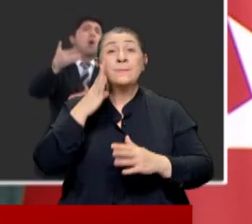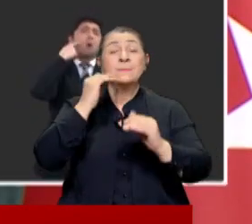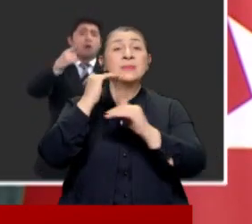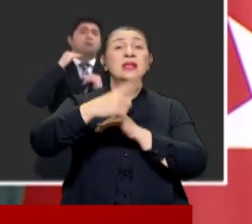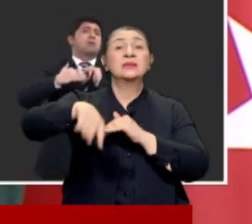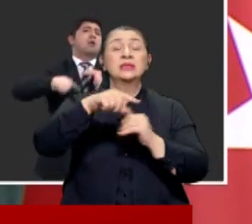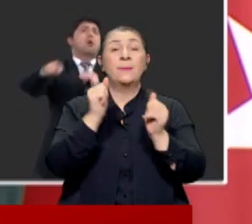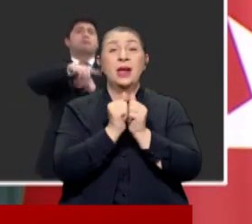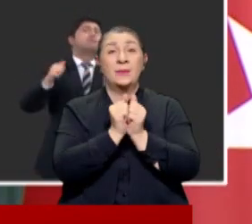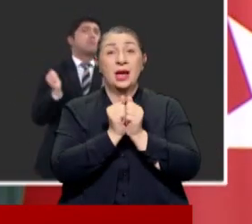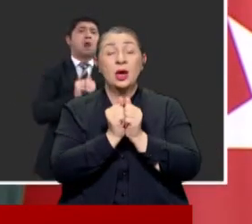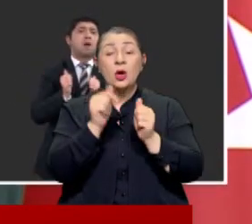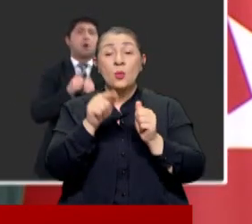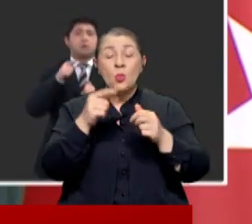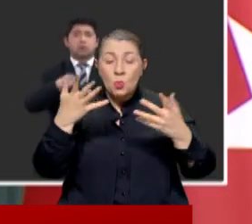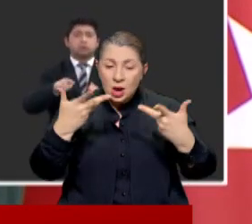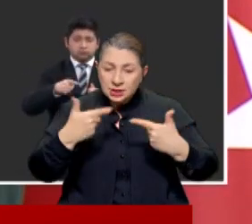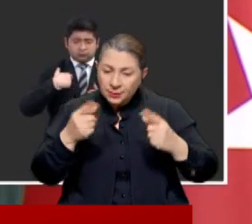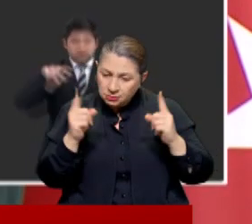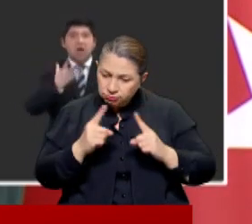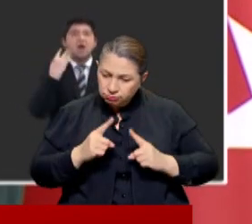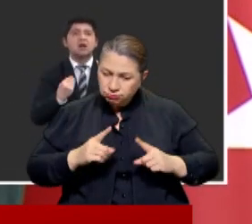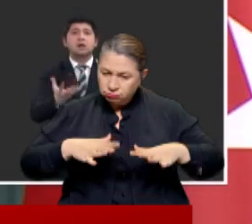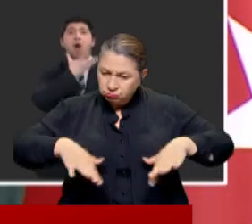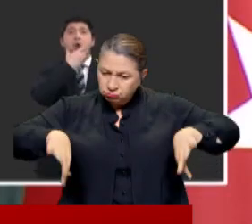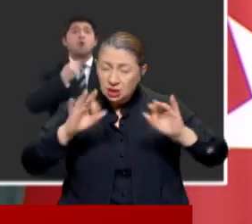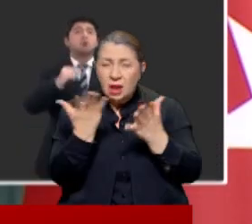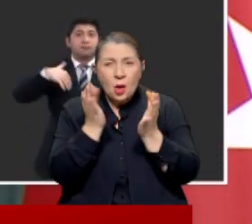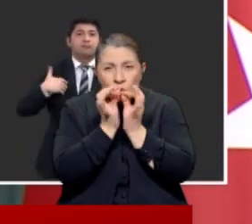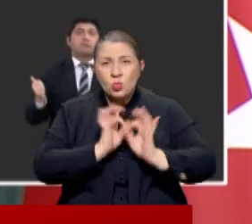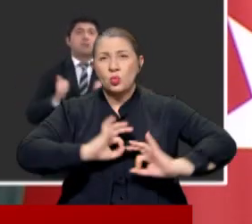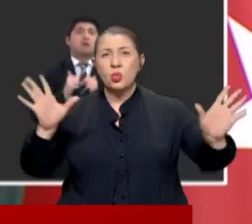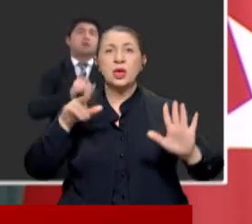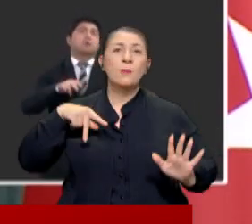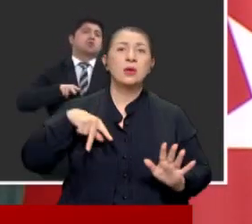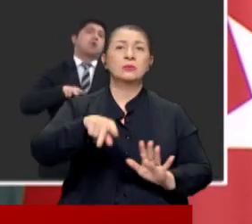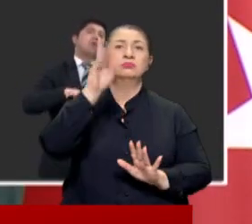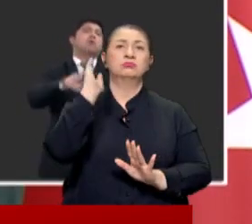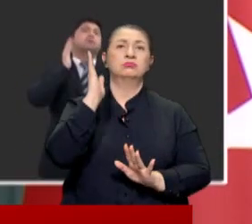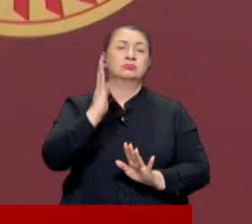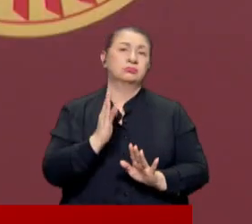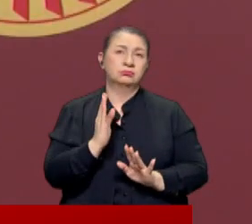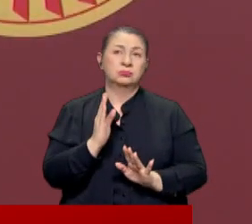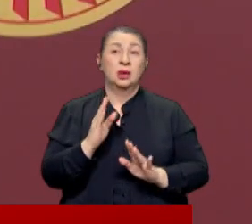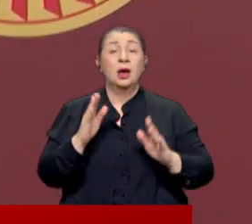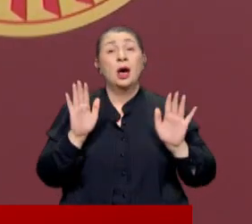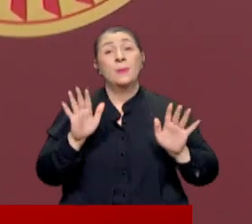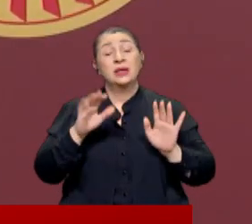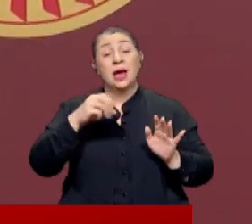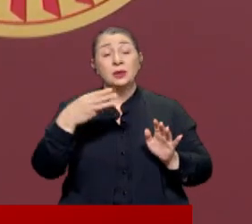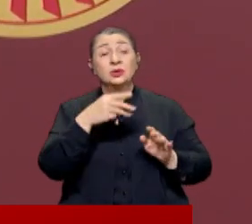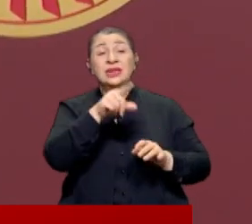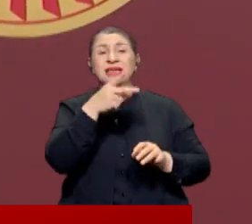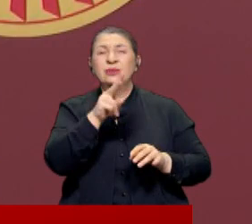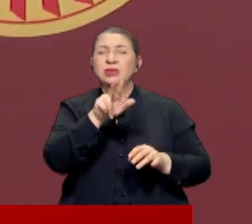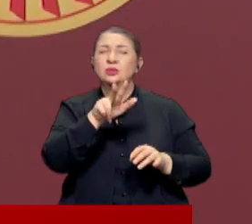milletimizle birlikte bu muhasebeyi yapacak daha mükemmele yol yürümeyi sürdüreceği zaman Erdoğan